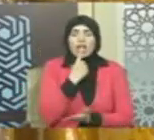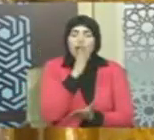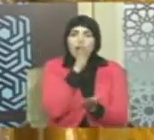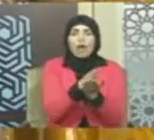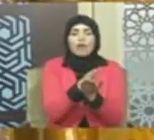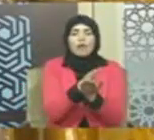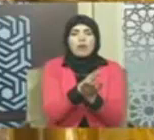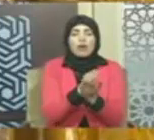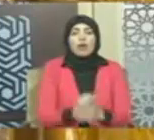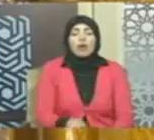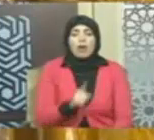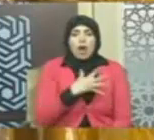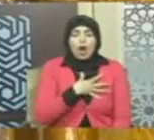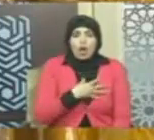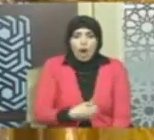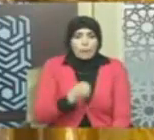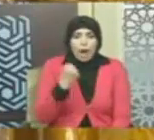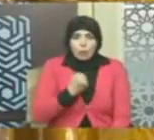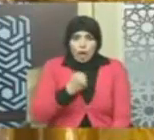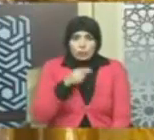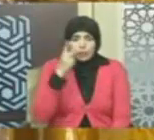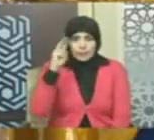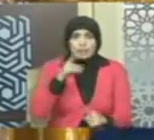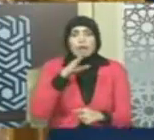أرحم أمتي بأمتي أبو بكر،